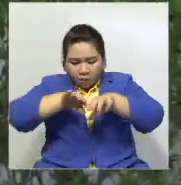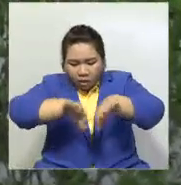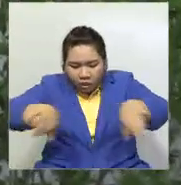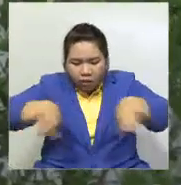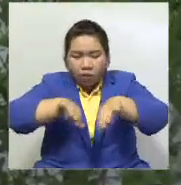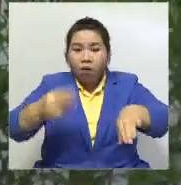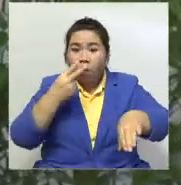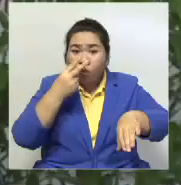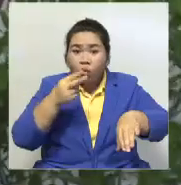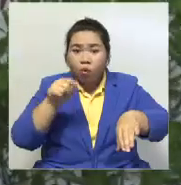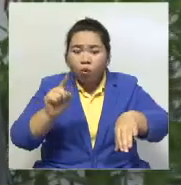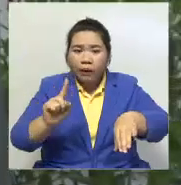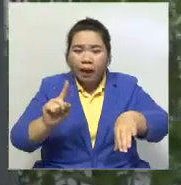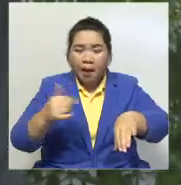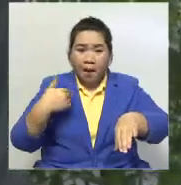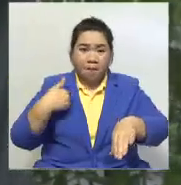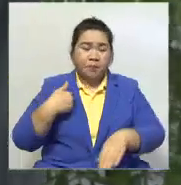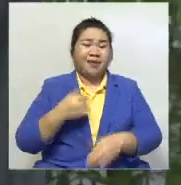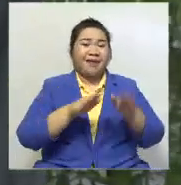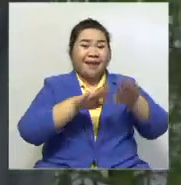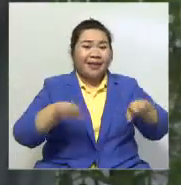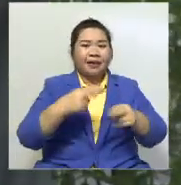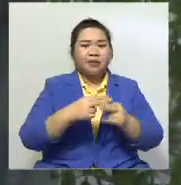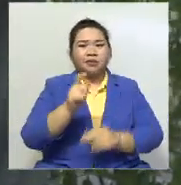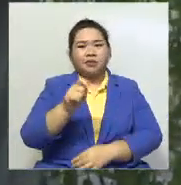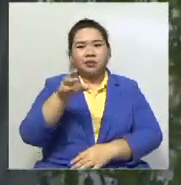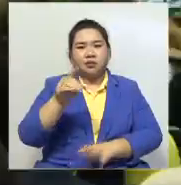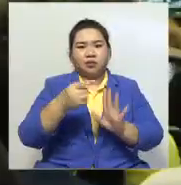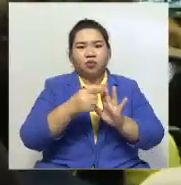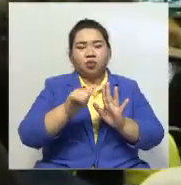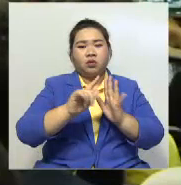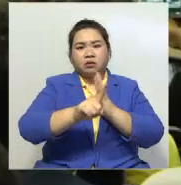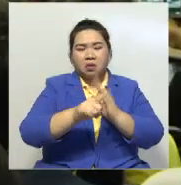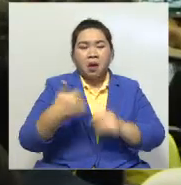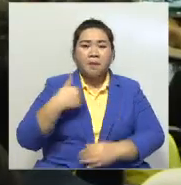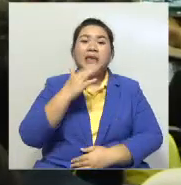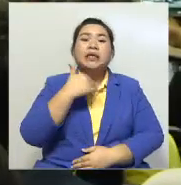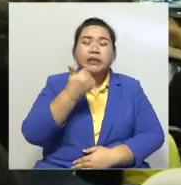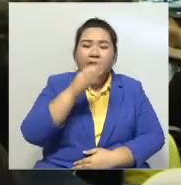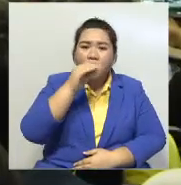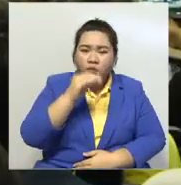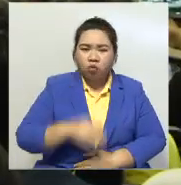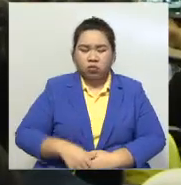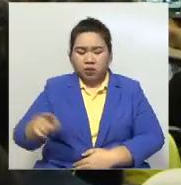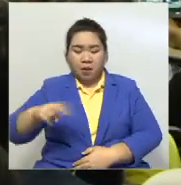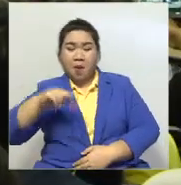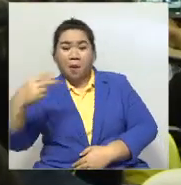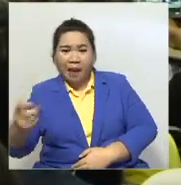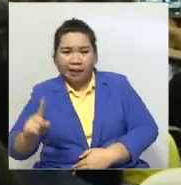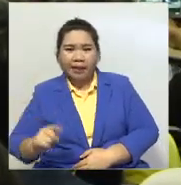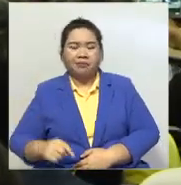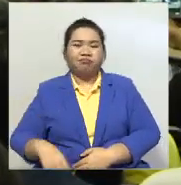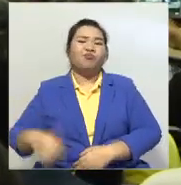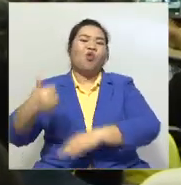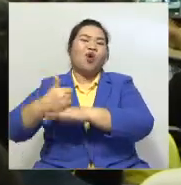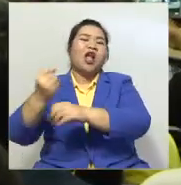ษค่ะน้องอดุลที่เป็นคนพูดคุยกับนักดำน้ำเนี่ยก็เป็นคนพูดนั่นเองแล้วก็เสียงคนที่บอกให้แปลหน่อยแปลหน่ อ ยก็คือโค้ช